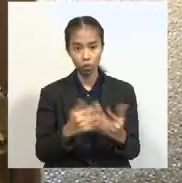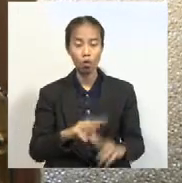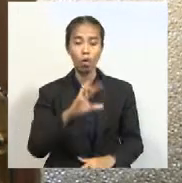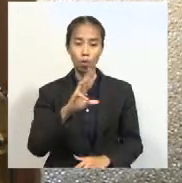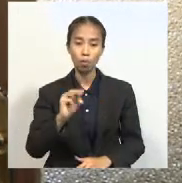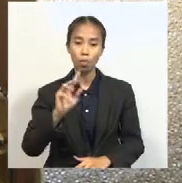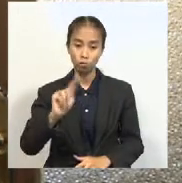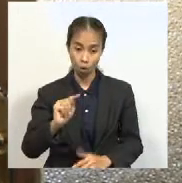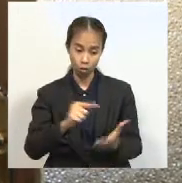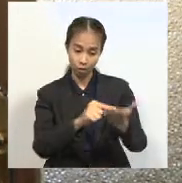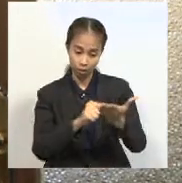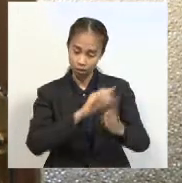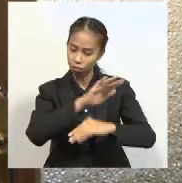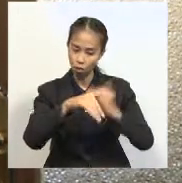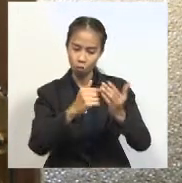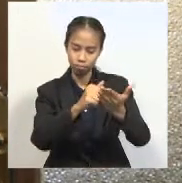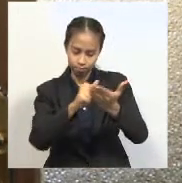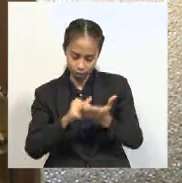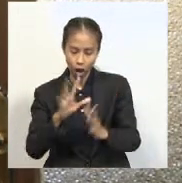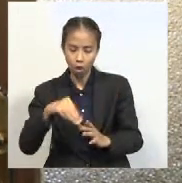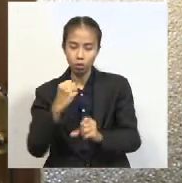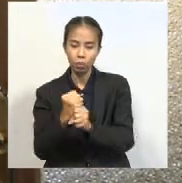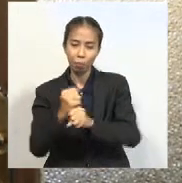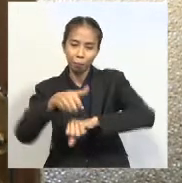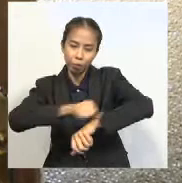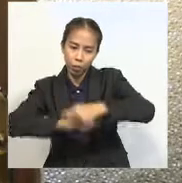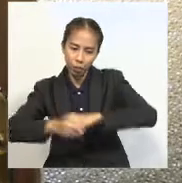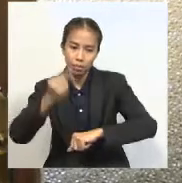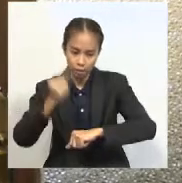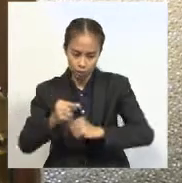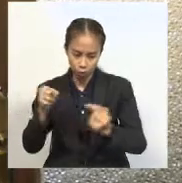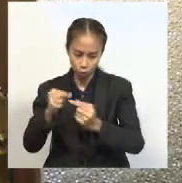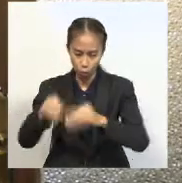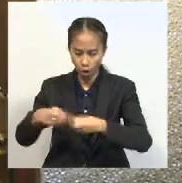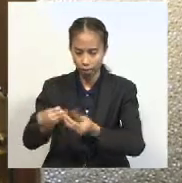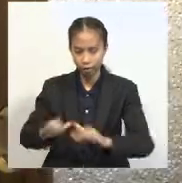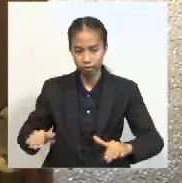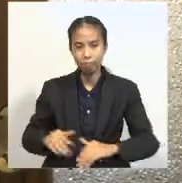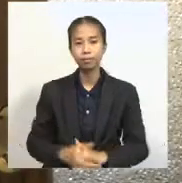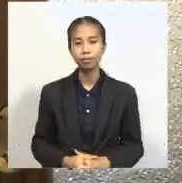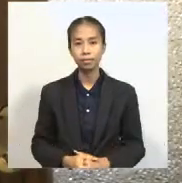ะรัฐมนตรีทั้งหมดครับไปปฏิบัติและพัฒนาให้ตรงตามเป้าหมายอย่างรวดเร็วครับ